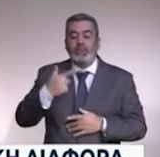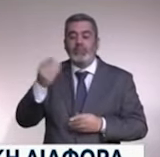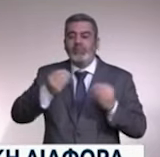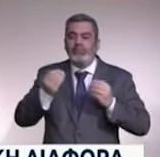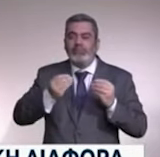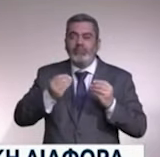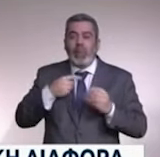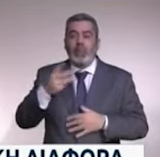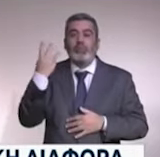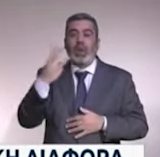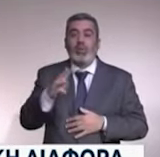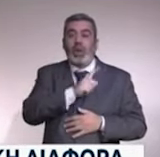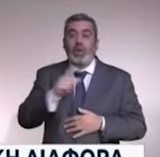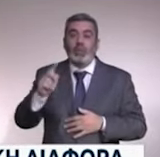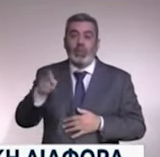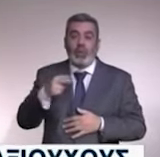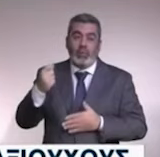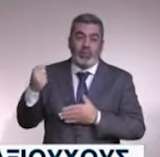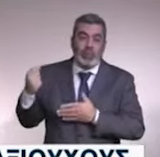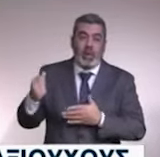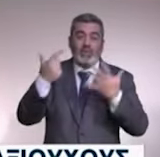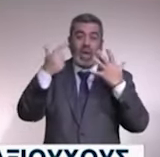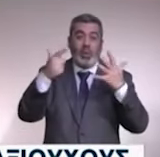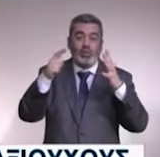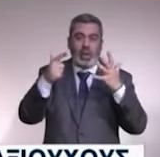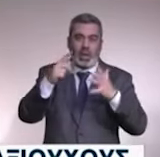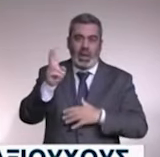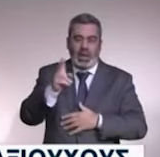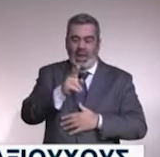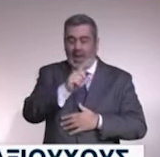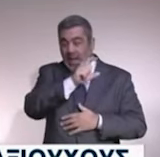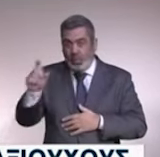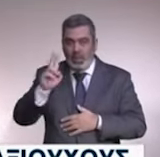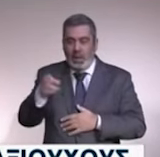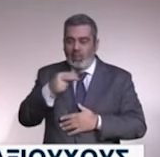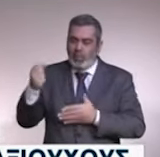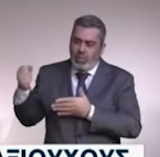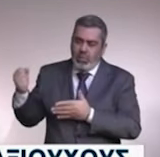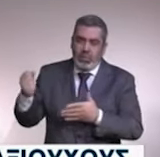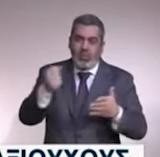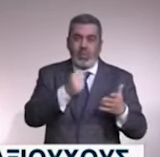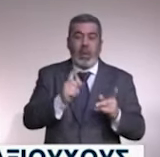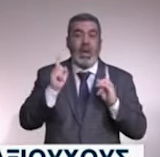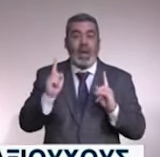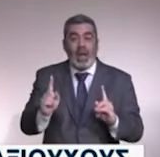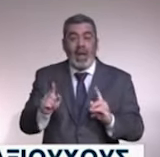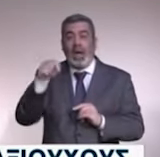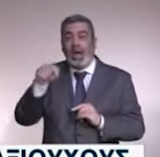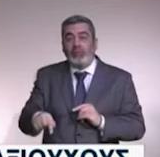300 εκατομμύρια ευρώ. Είναι μια σημαντική δηλαδή πρόσθετη βοήθεια. Πάντα τονίζω όμως στα πλαίσια των δημοσιονομικών